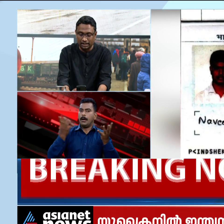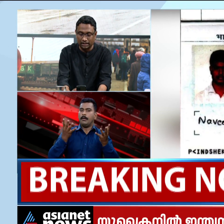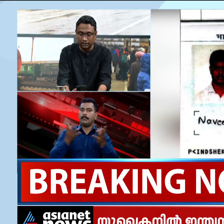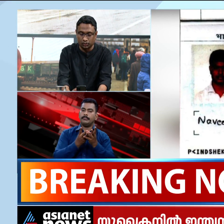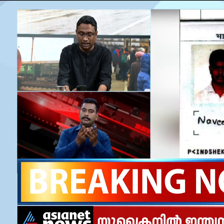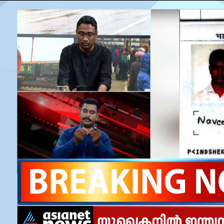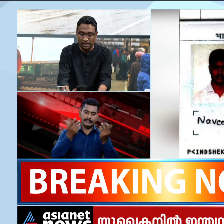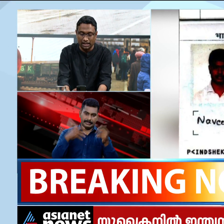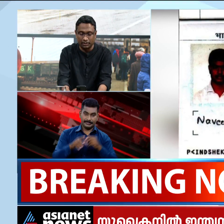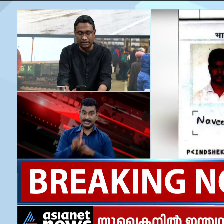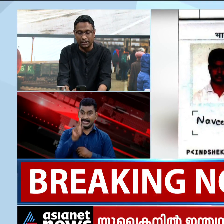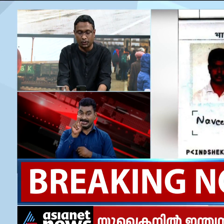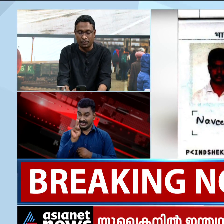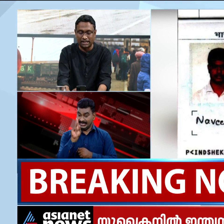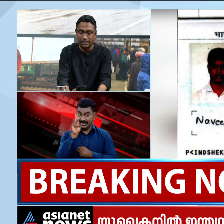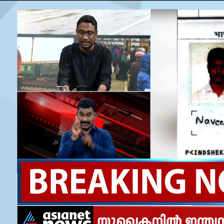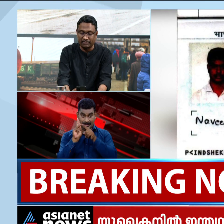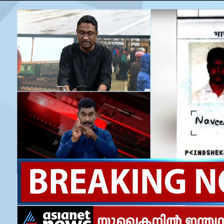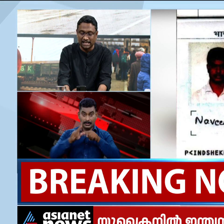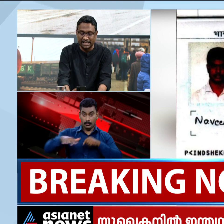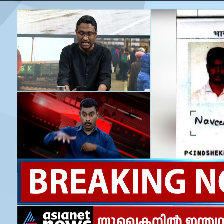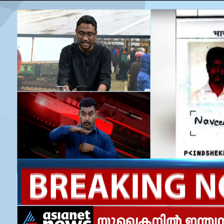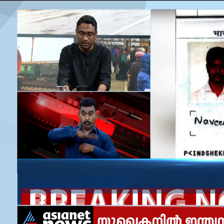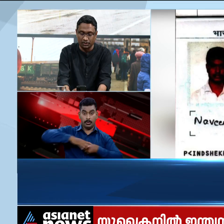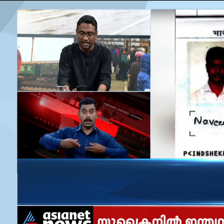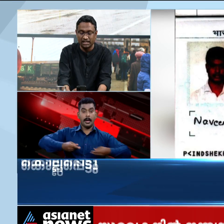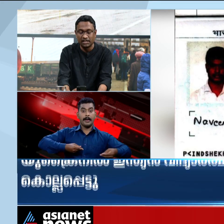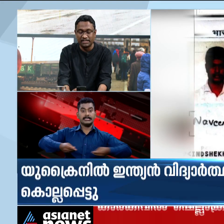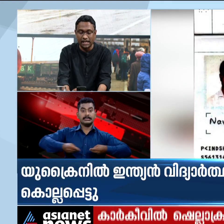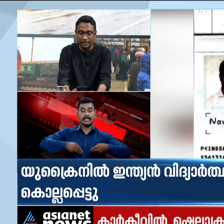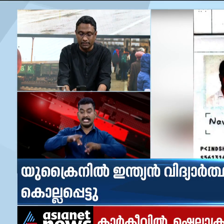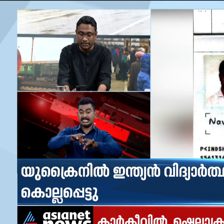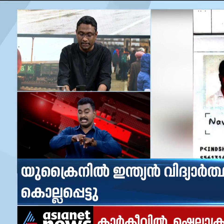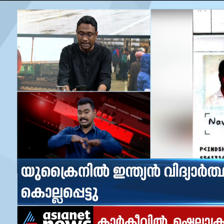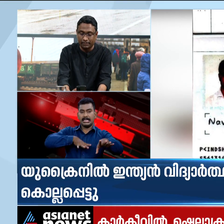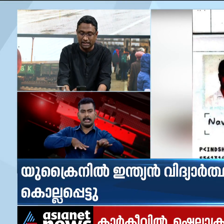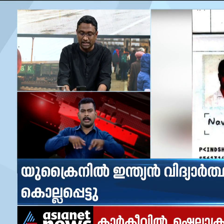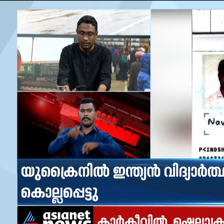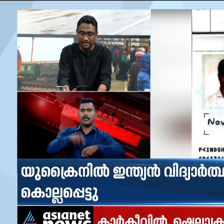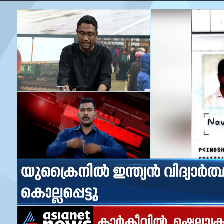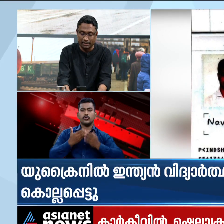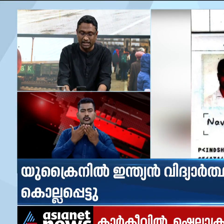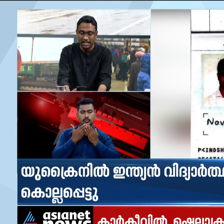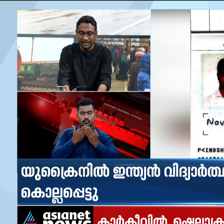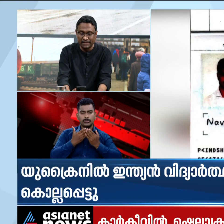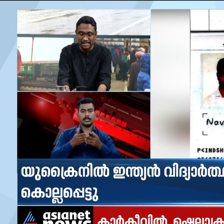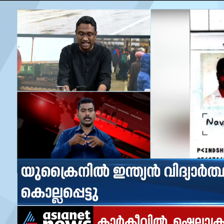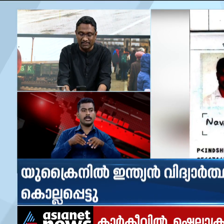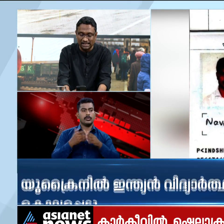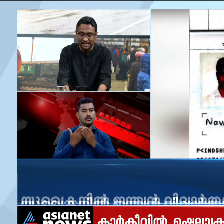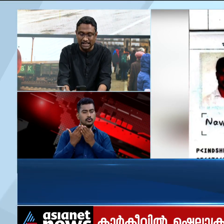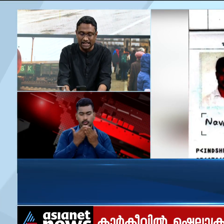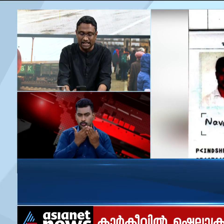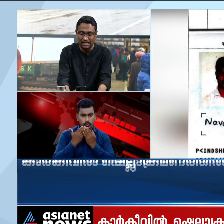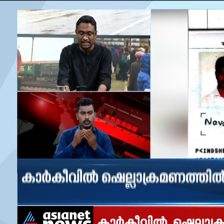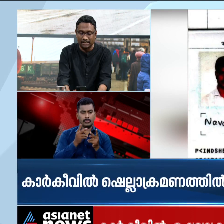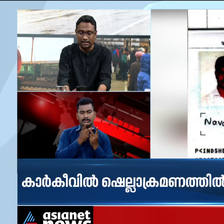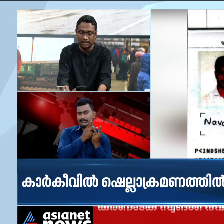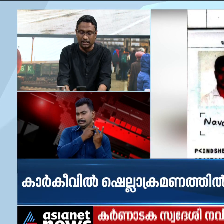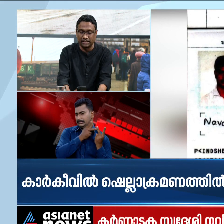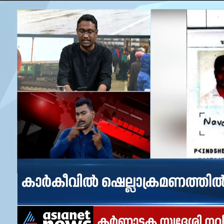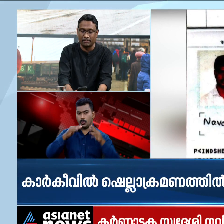2 കിലോമീറ്റർ ചുറ്റളവുള്ള ഏറ്റവും പ്രധാനപ്പെട്ട വ്യാവസായിക നഗരങ്ങളിലൊന്നാണ്, വിദ്യാഭ്യാസപരമായി ഏറെ പ്രാധാന്യമുള്ള ഈ നഗരമാണ്. ഇവിടുത്തെ ജനവാസ